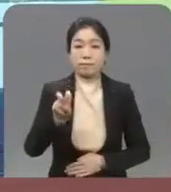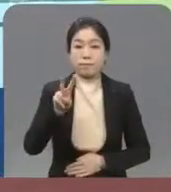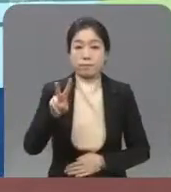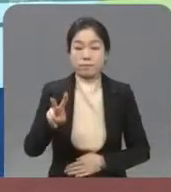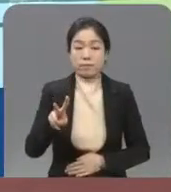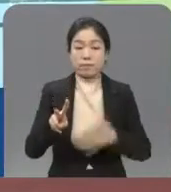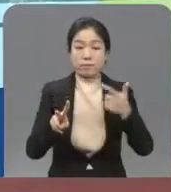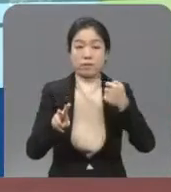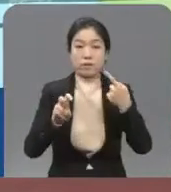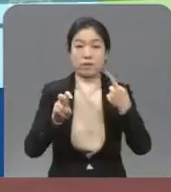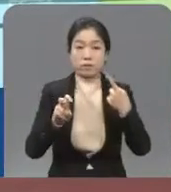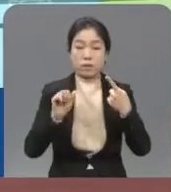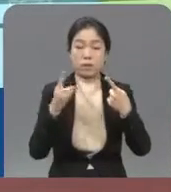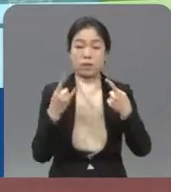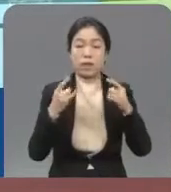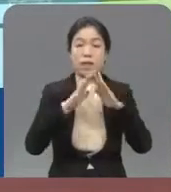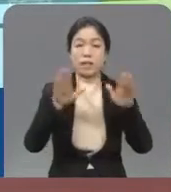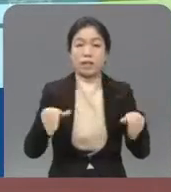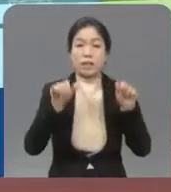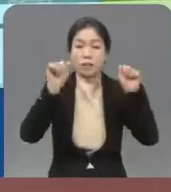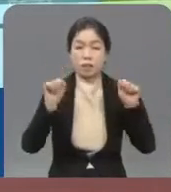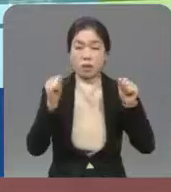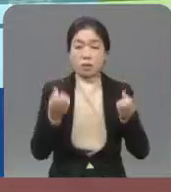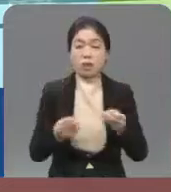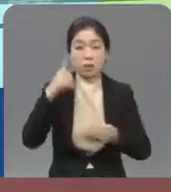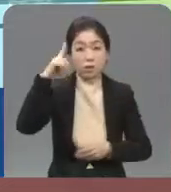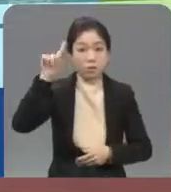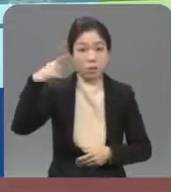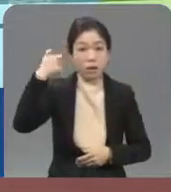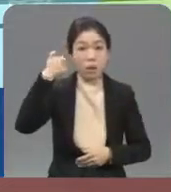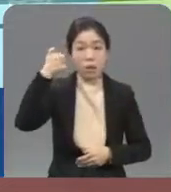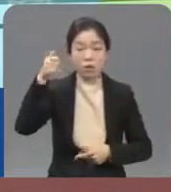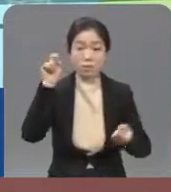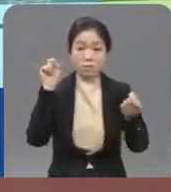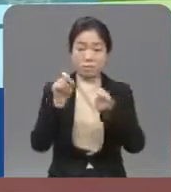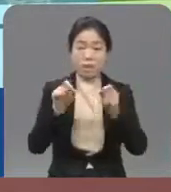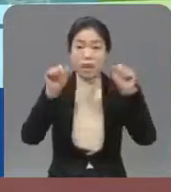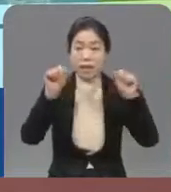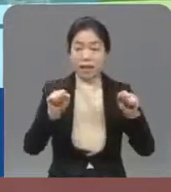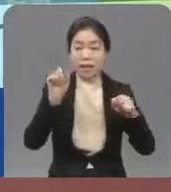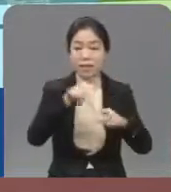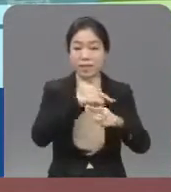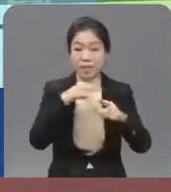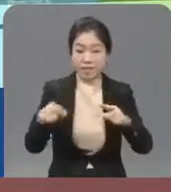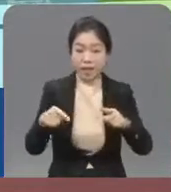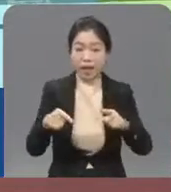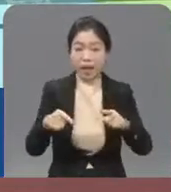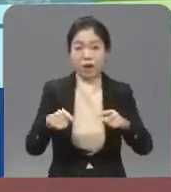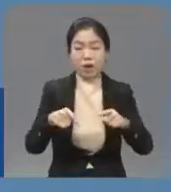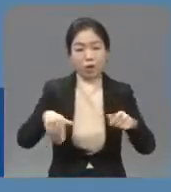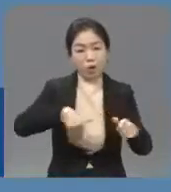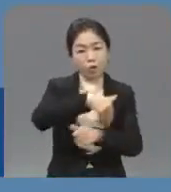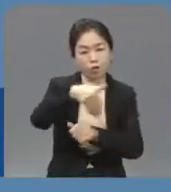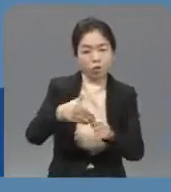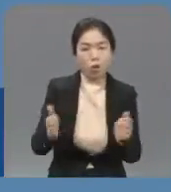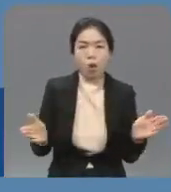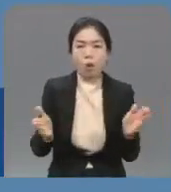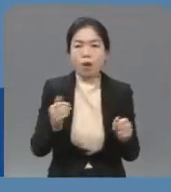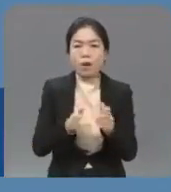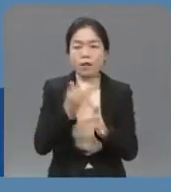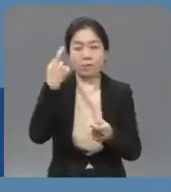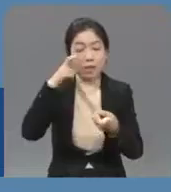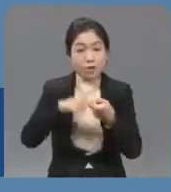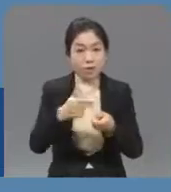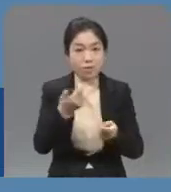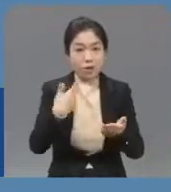2022년 제61회 전남체전이 150여일 앞으로 다가온 가운데 체육대회 붐업 조성과 시민들의 관심도를 높이기 위한